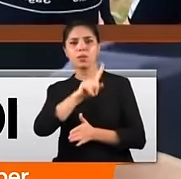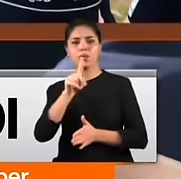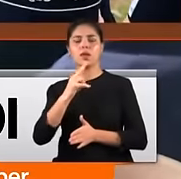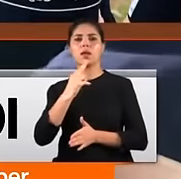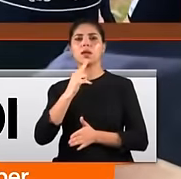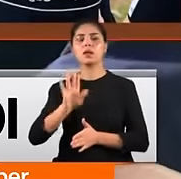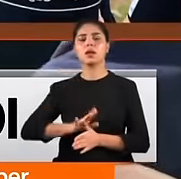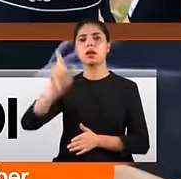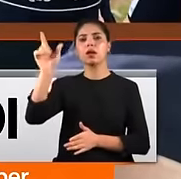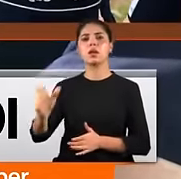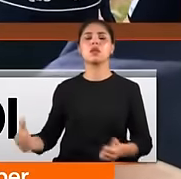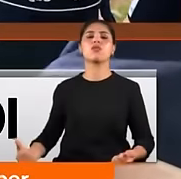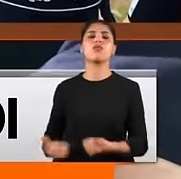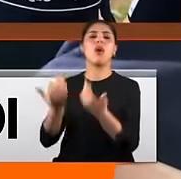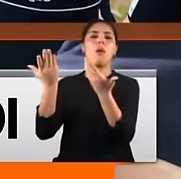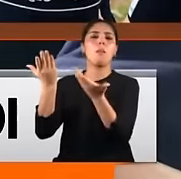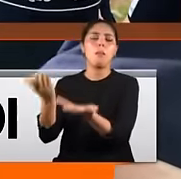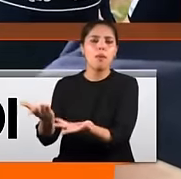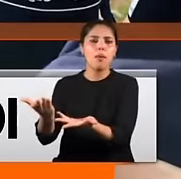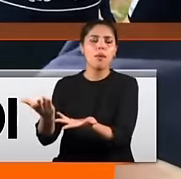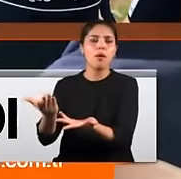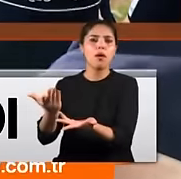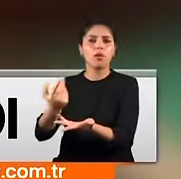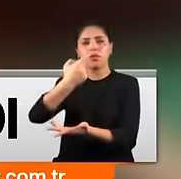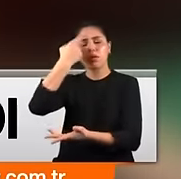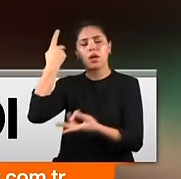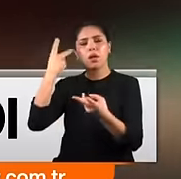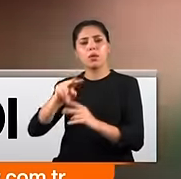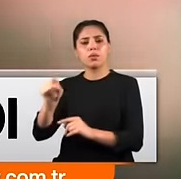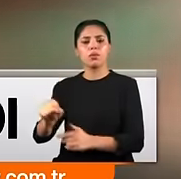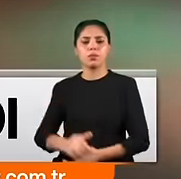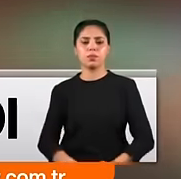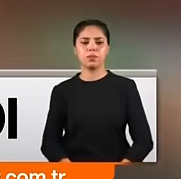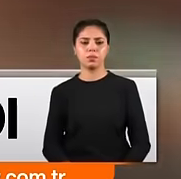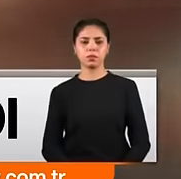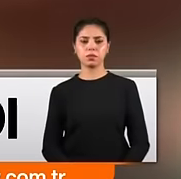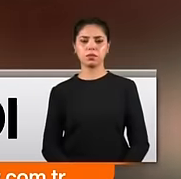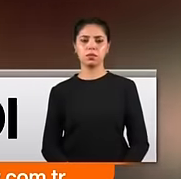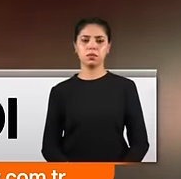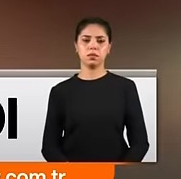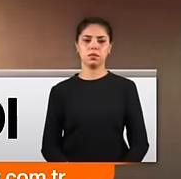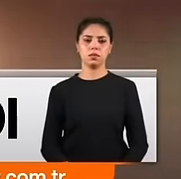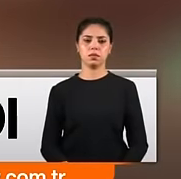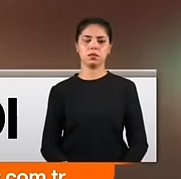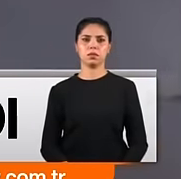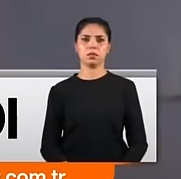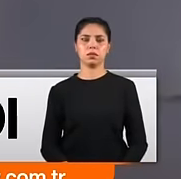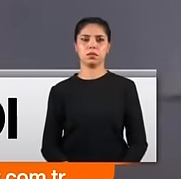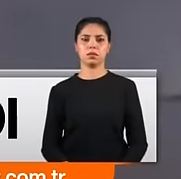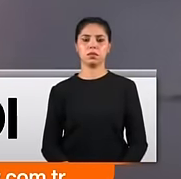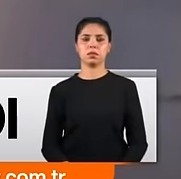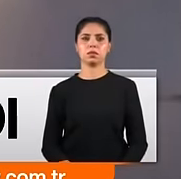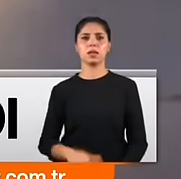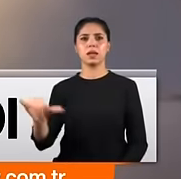dalaşırken motor fırlayıp gidip onların hepsini savuruyor. Ayağı kırılıyor, beli kırılıyor. kızım paramparça olmuş.